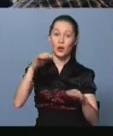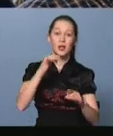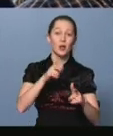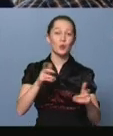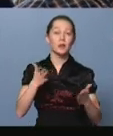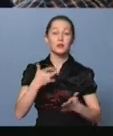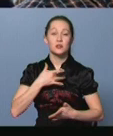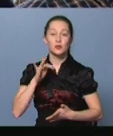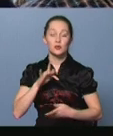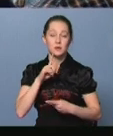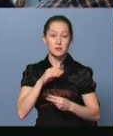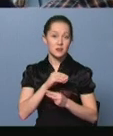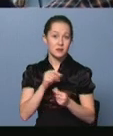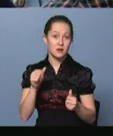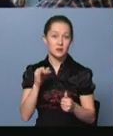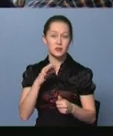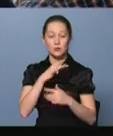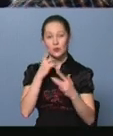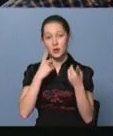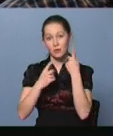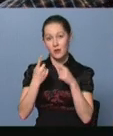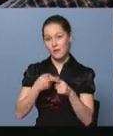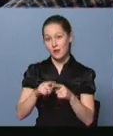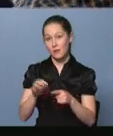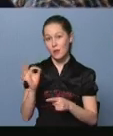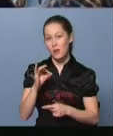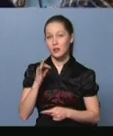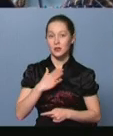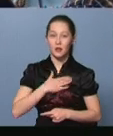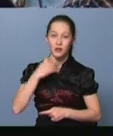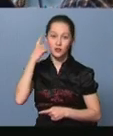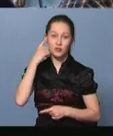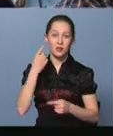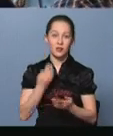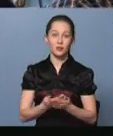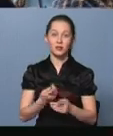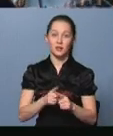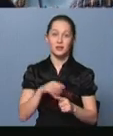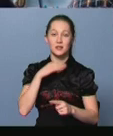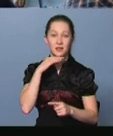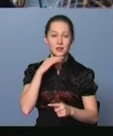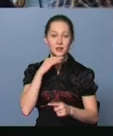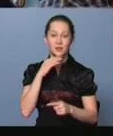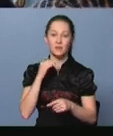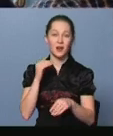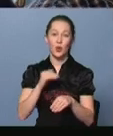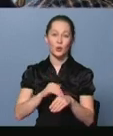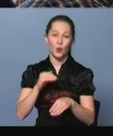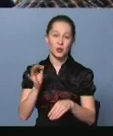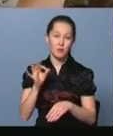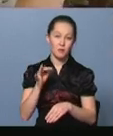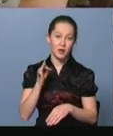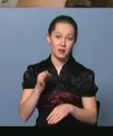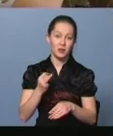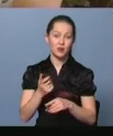она куда-то теряется, и многие плачут в этот момент. И я считаю, что это вот достаточно такие трогательные моменты, и это так и должно